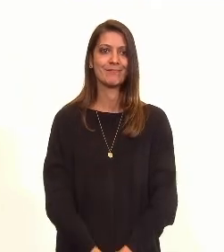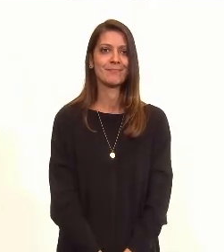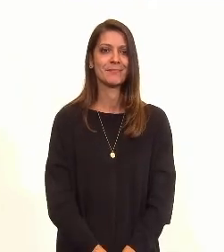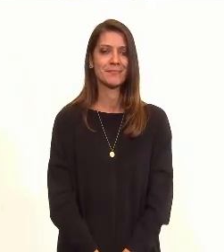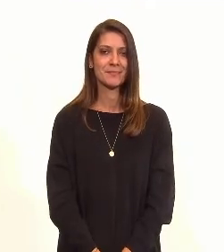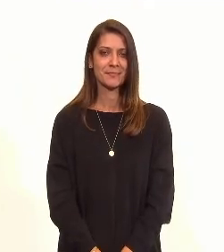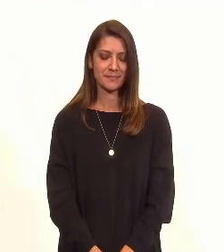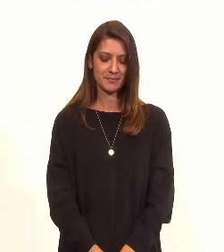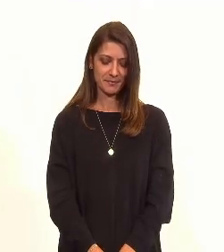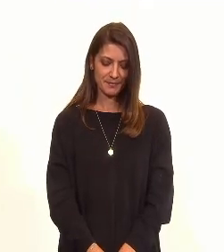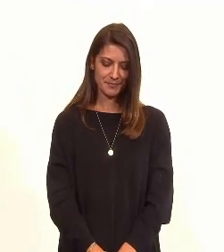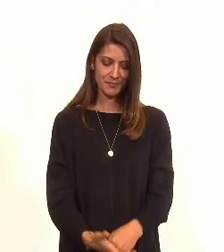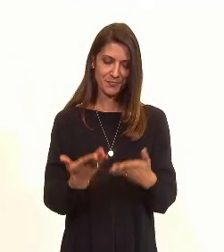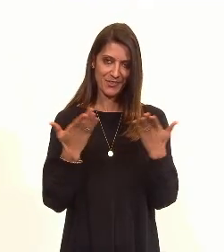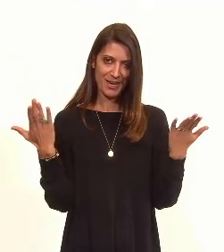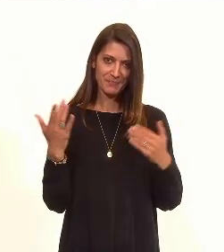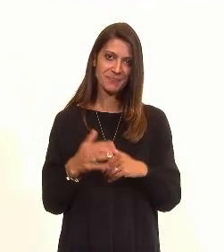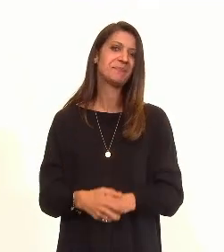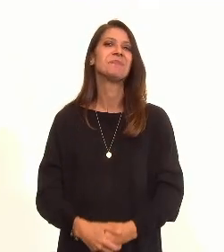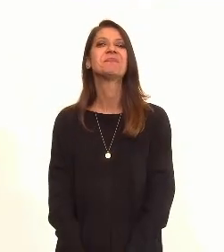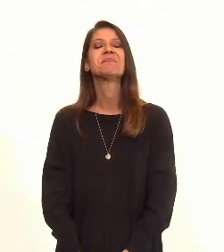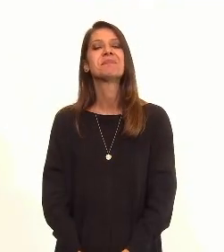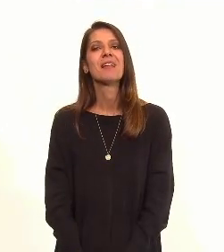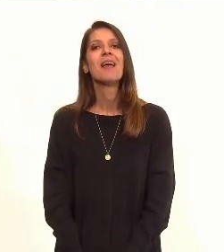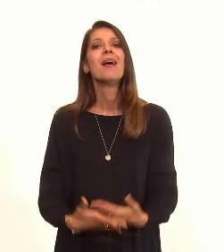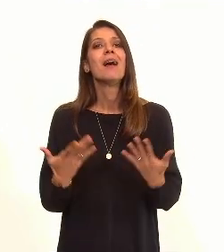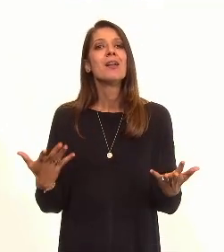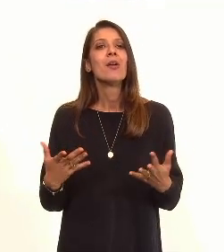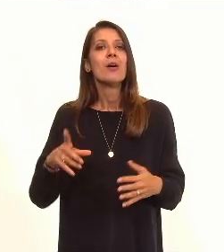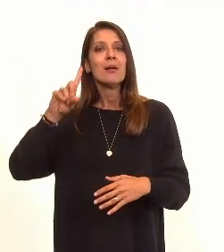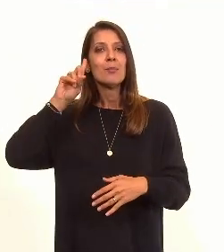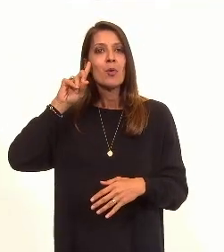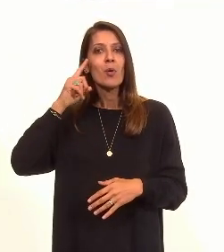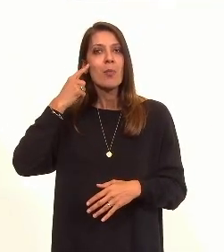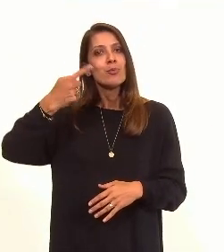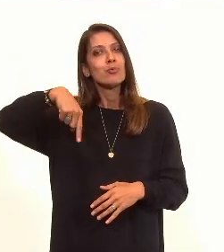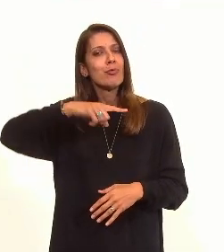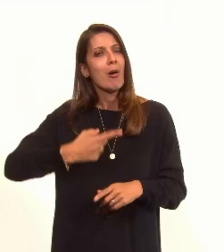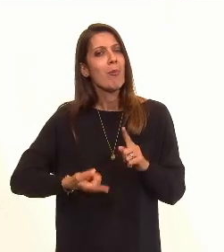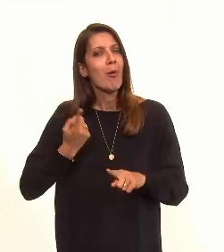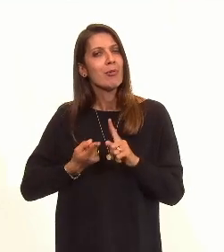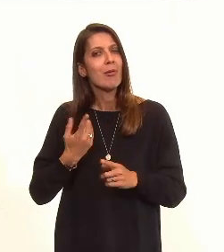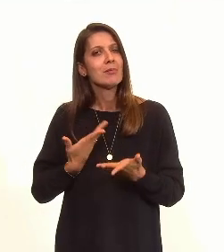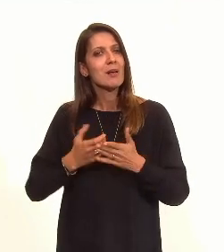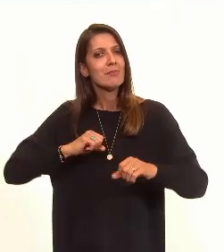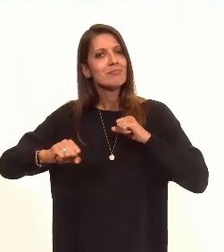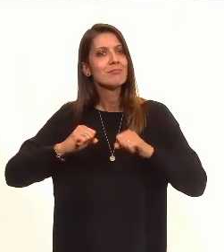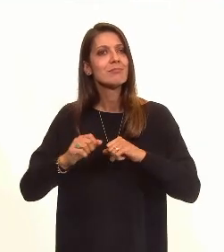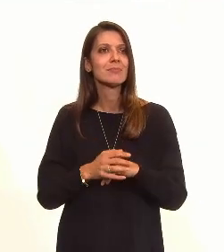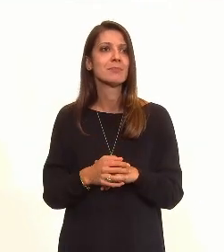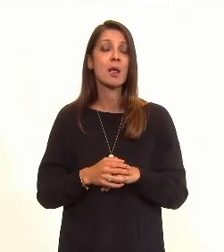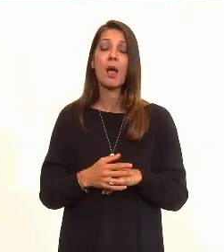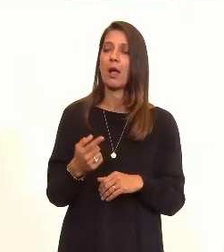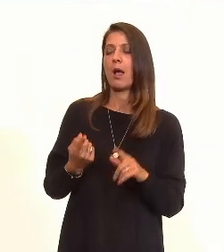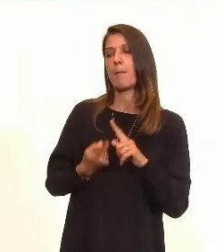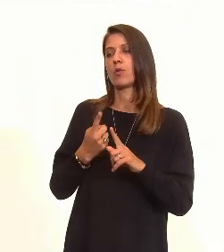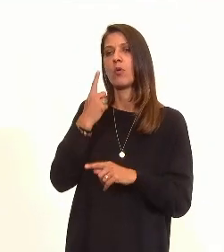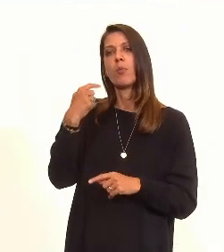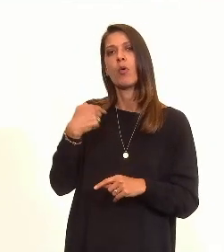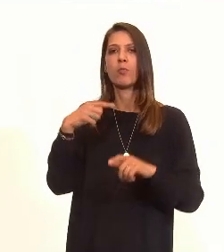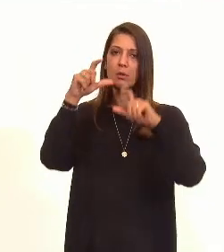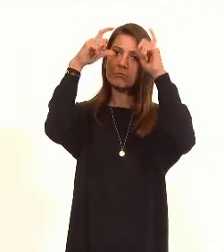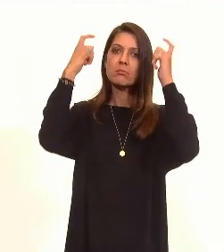en parle. Voilà. Alors, pourquoi cette démarche, elle est essentielle pour vous? Elle est importante pour moi en tant que